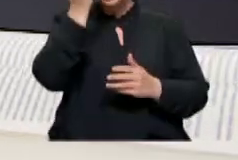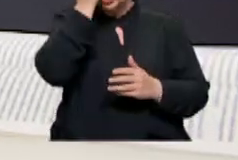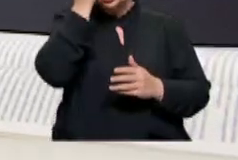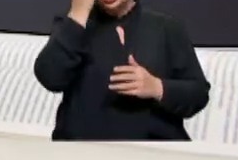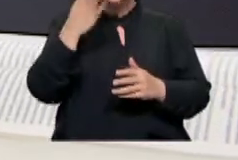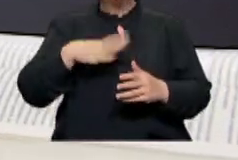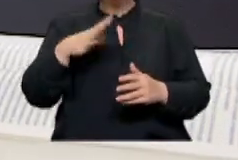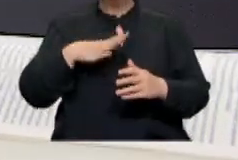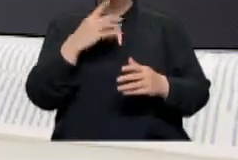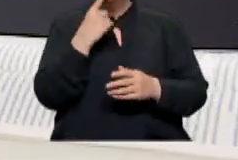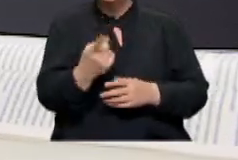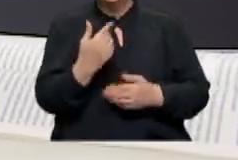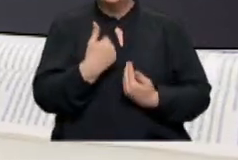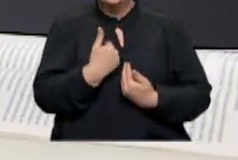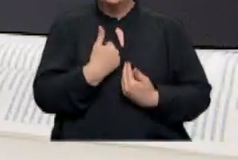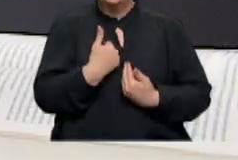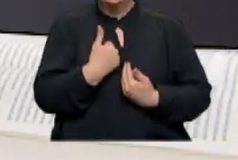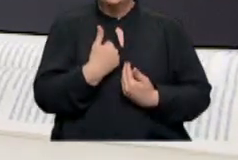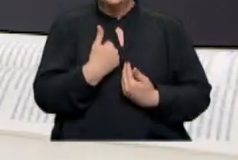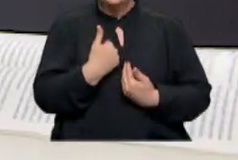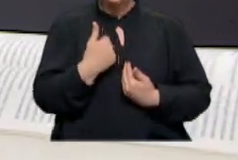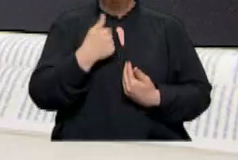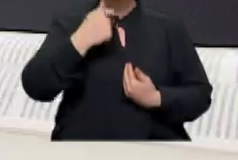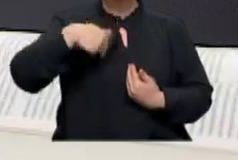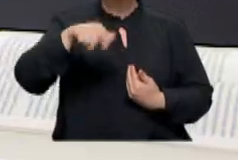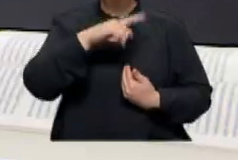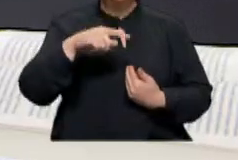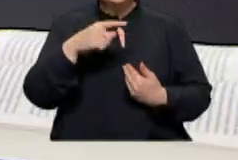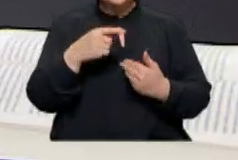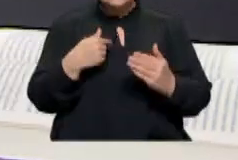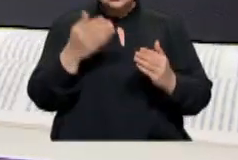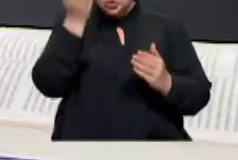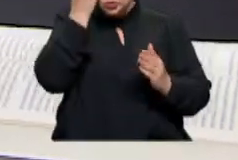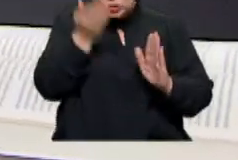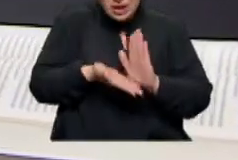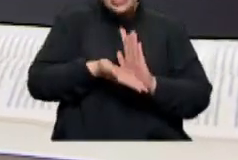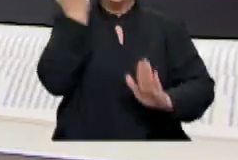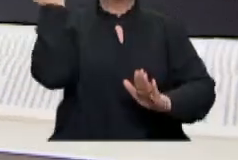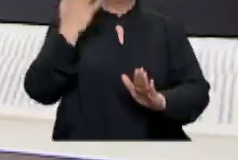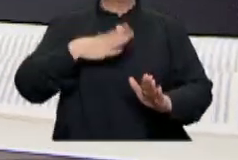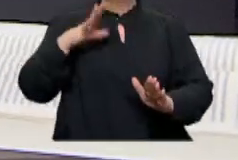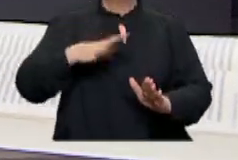yoksullar istiyorlar diyorum. Biz ortadan kaldırılmış yoksulluk